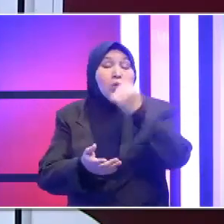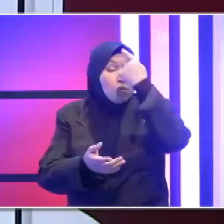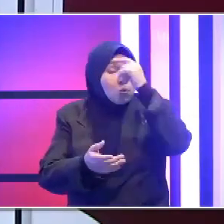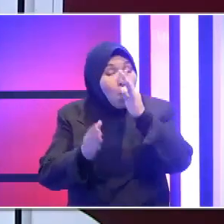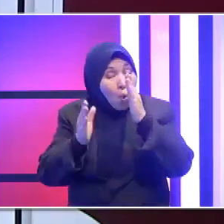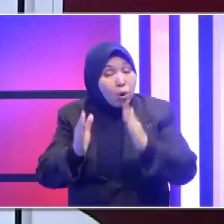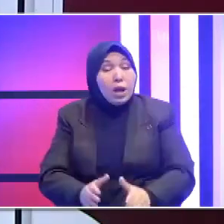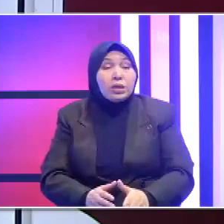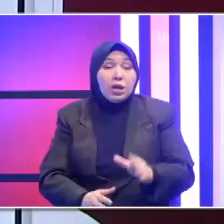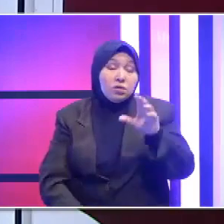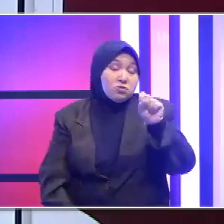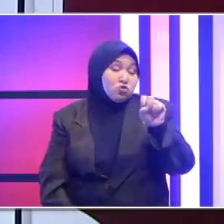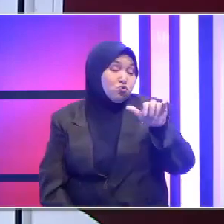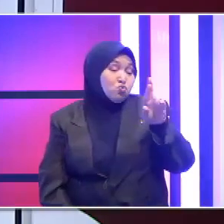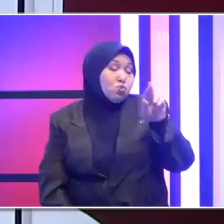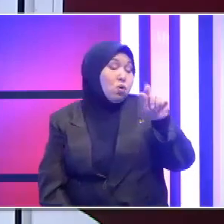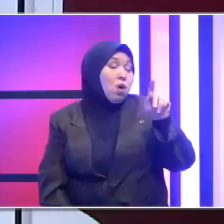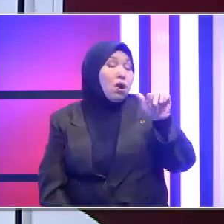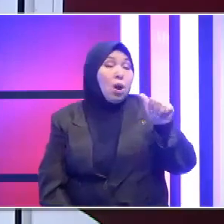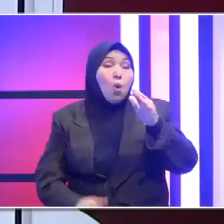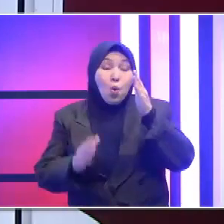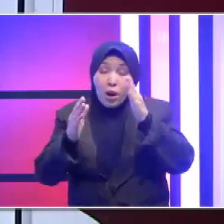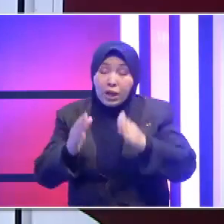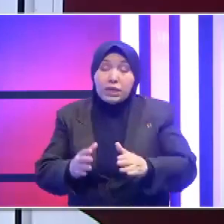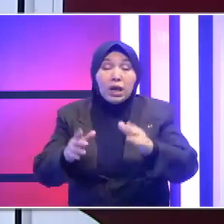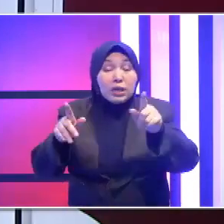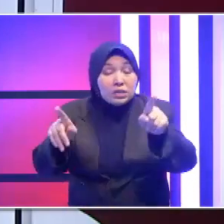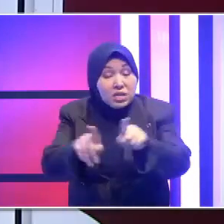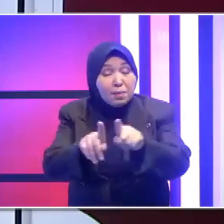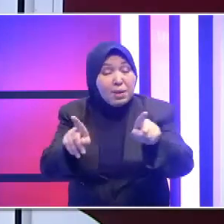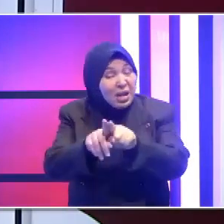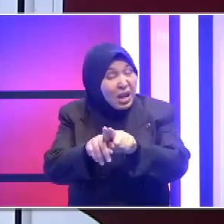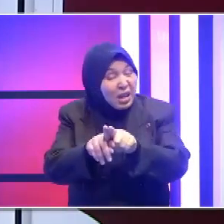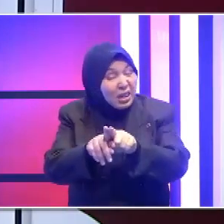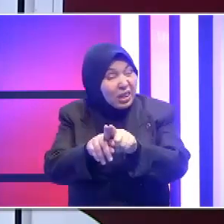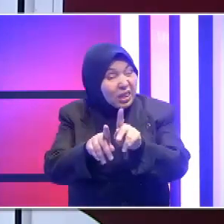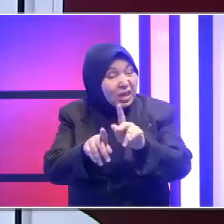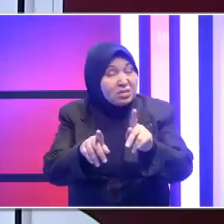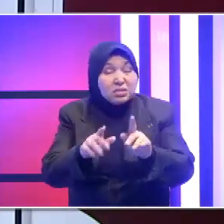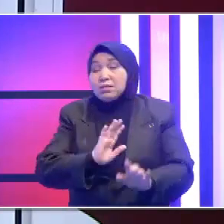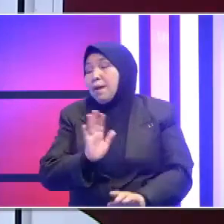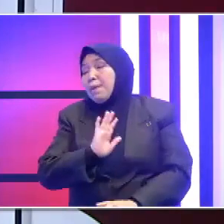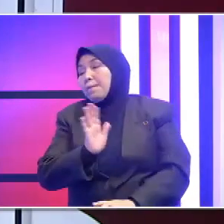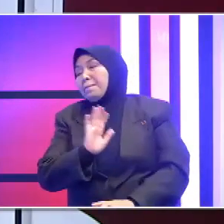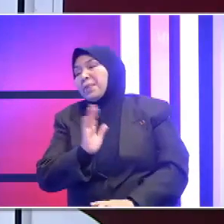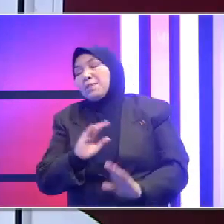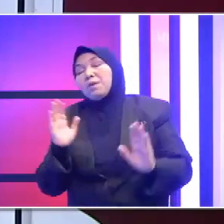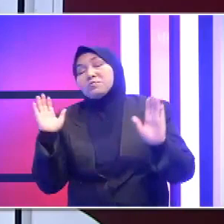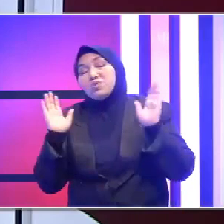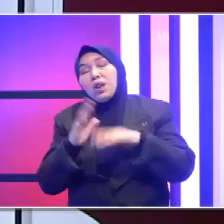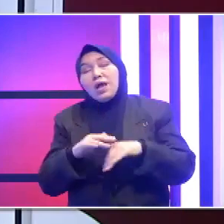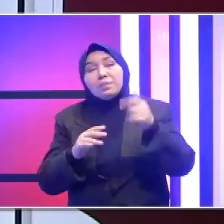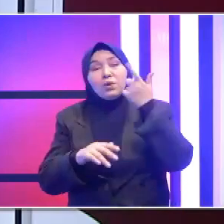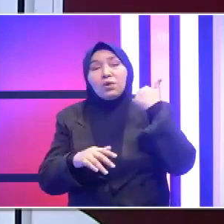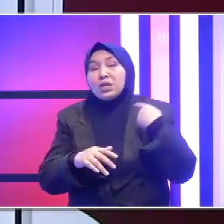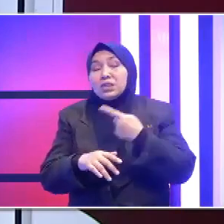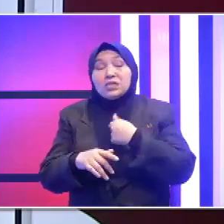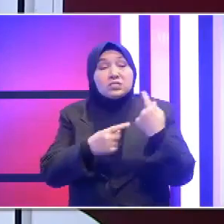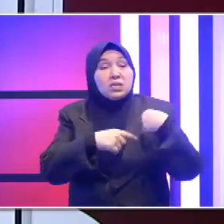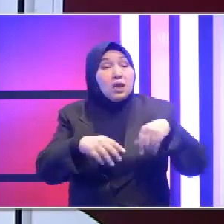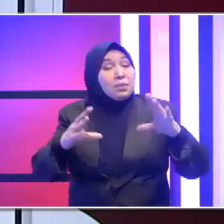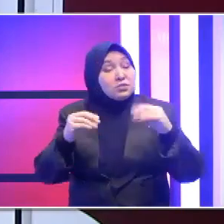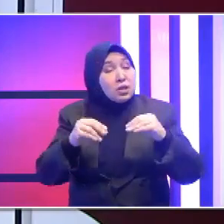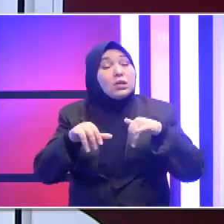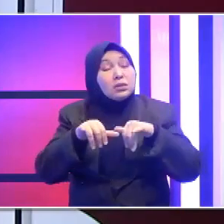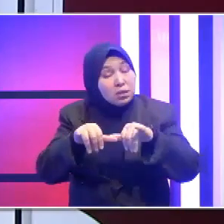yang surokarto dia ada orang yang disekutukan dihasilkan bahwa setan salad Oh betapa pakai kita tenang banget suara